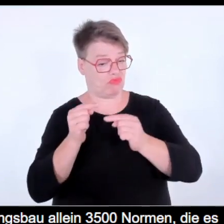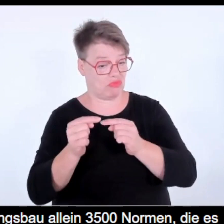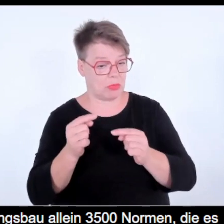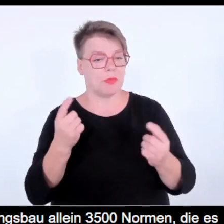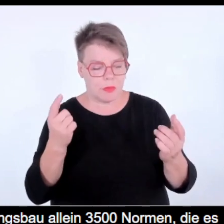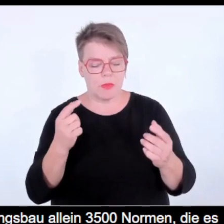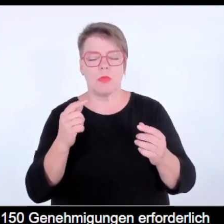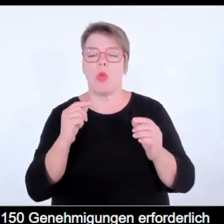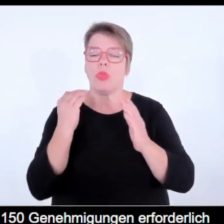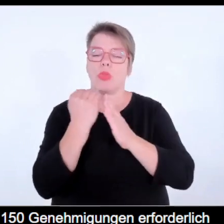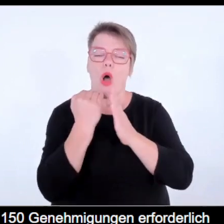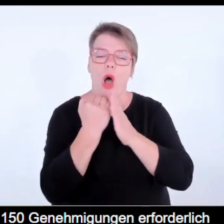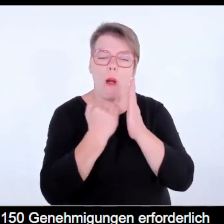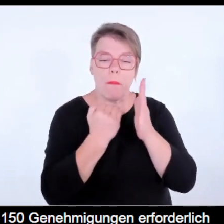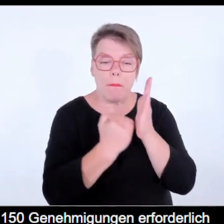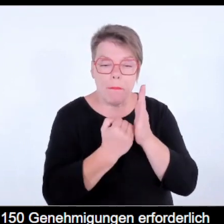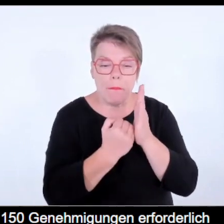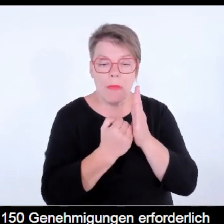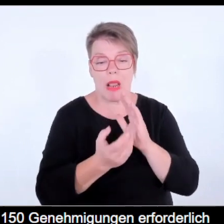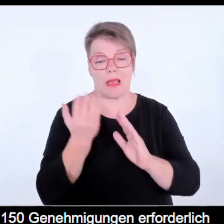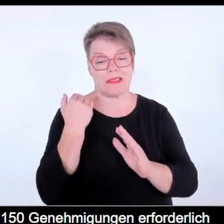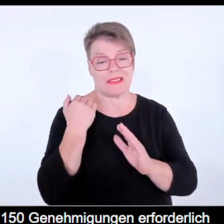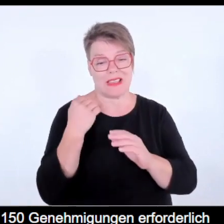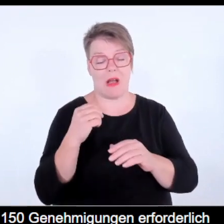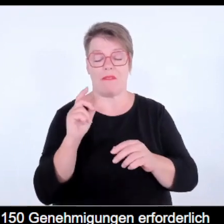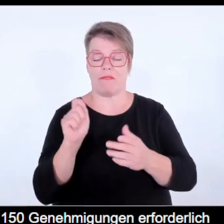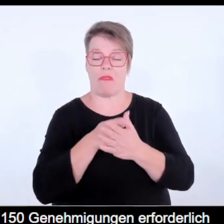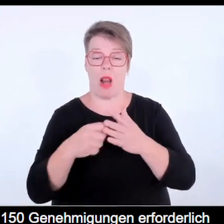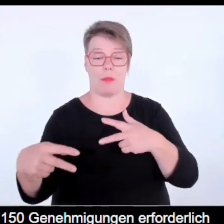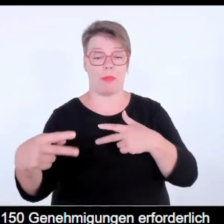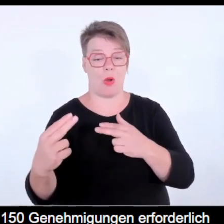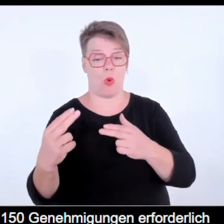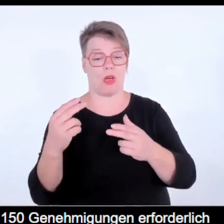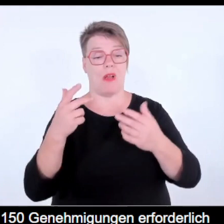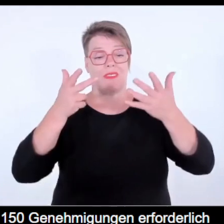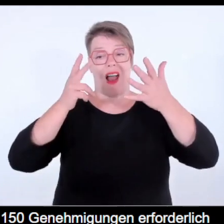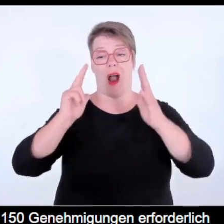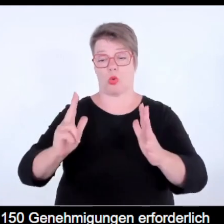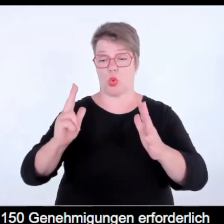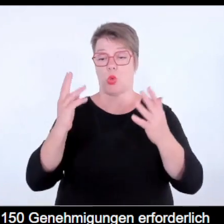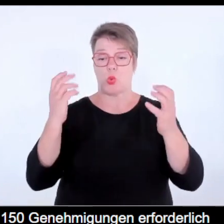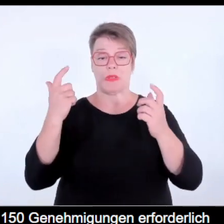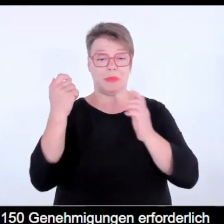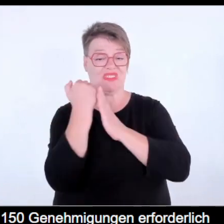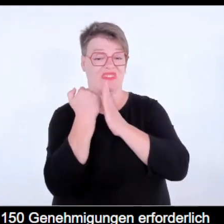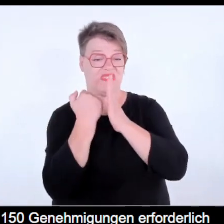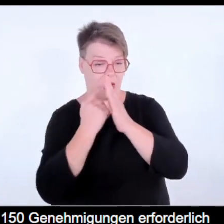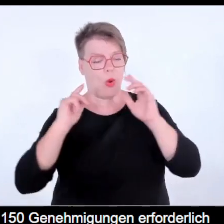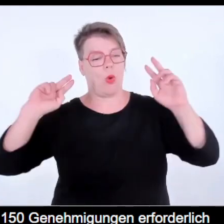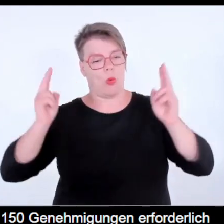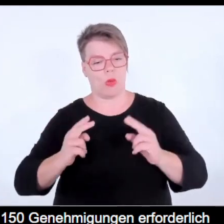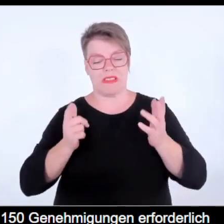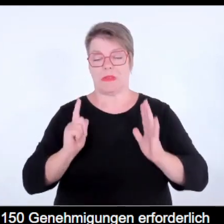Einzelfallanwendung. Wir gehen jetzt aber einen Schritt weiter. Wir stellen und wollen einen Bayernplan gegen Bürokratie vorschlagen. Erstens.